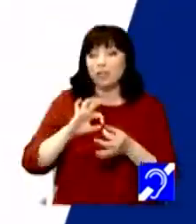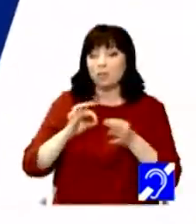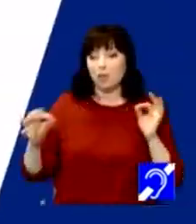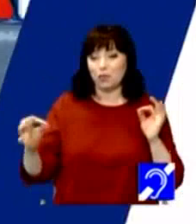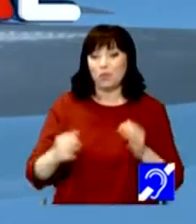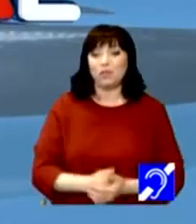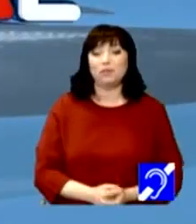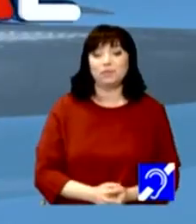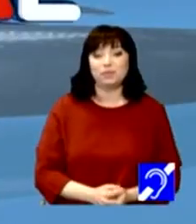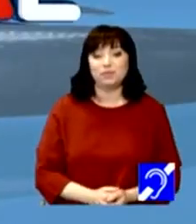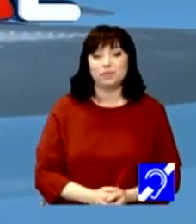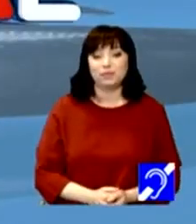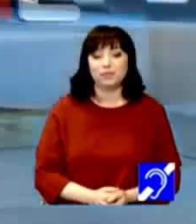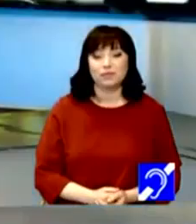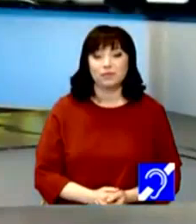telejurnal.